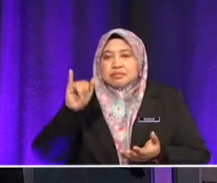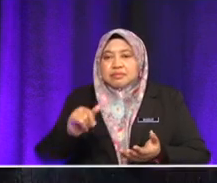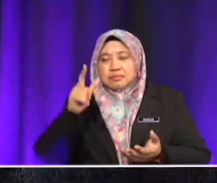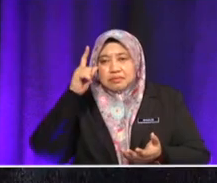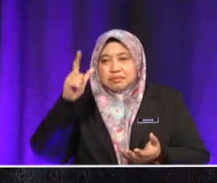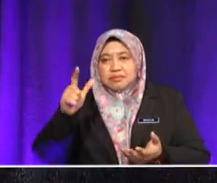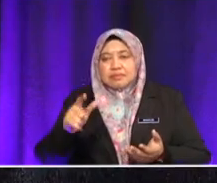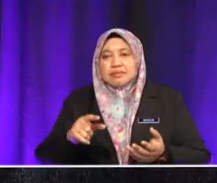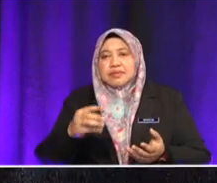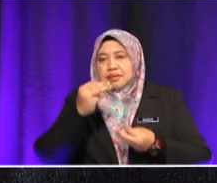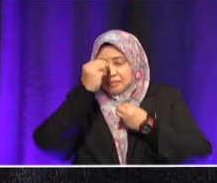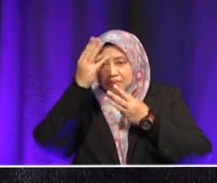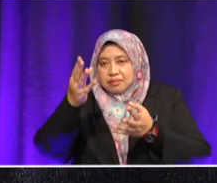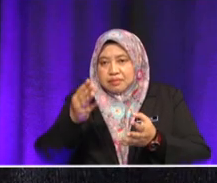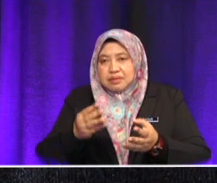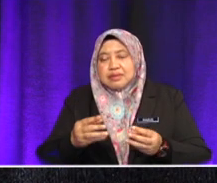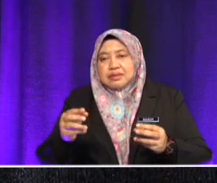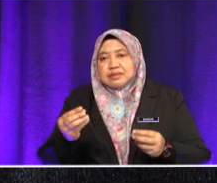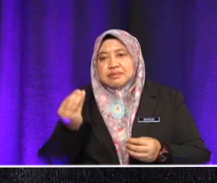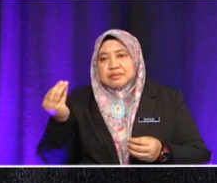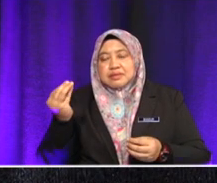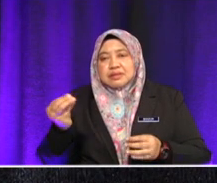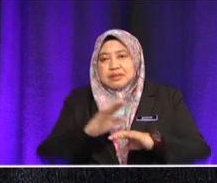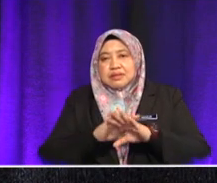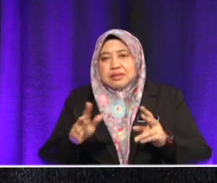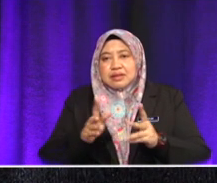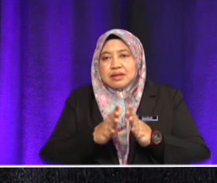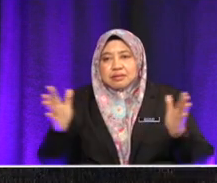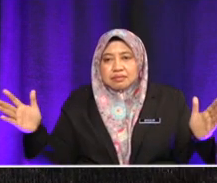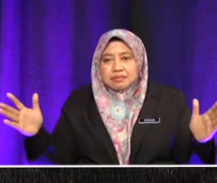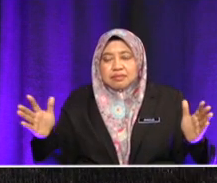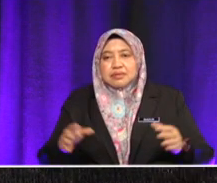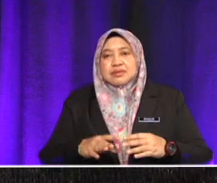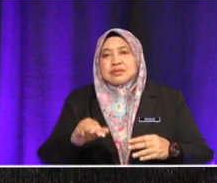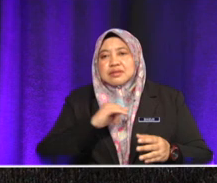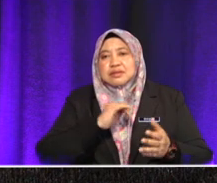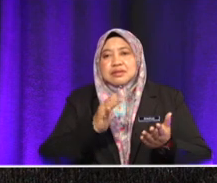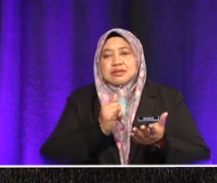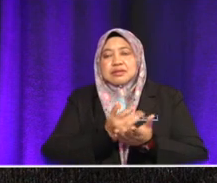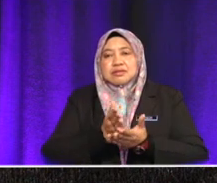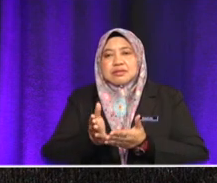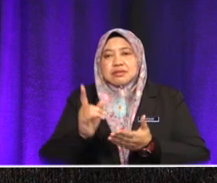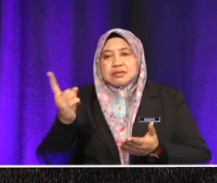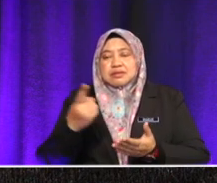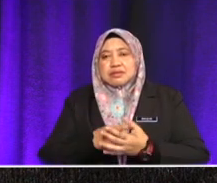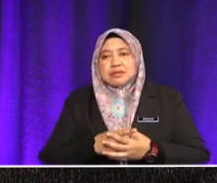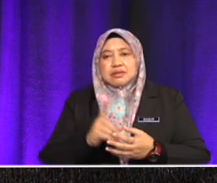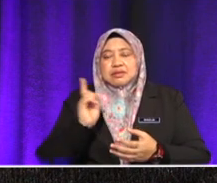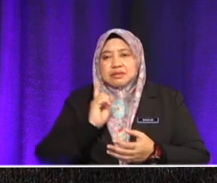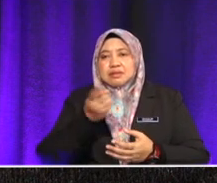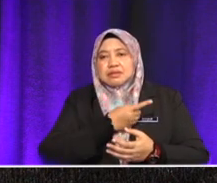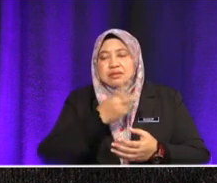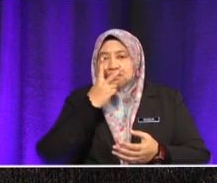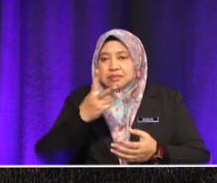Ila maklumat yang digunakan sedikit eh tidak berkembang jadi saya teruskan saja baik dekat sini kita udah tengok